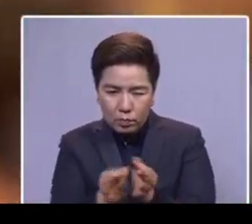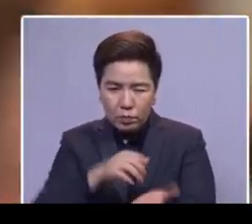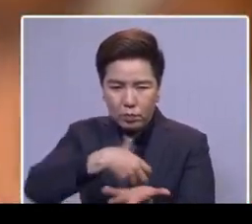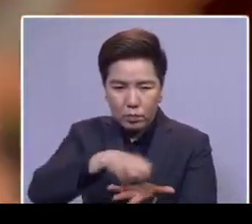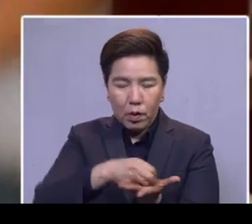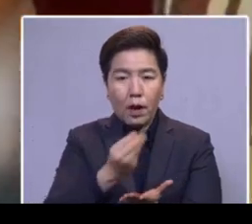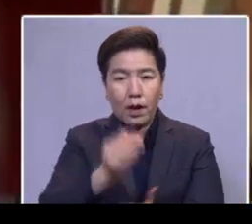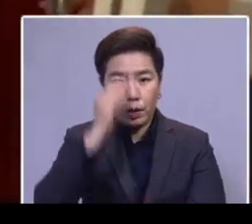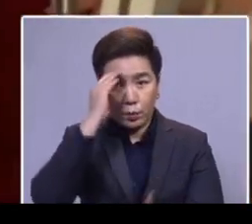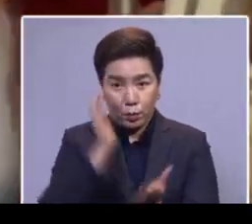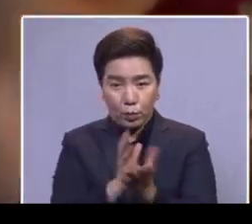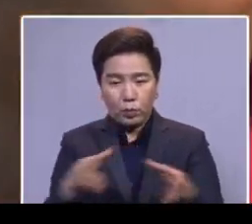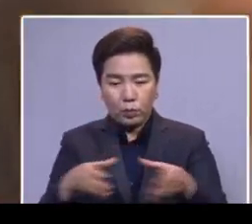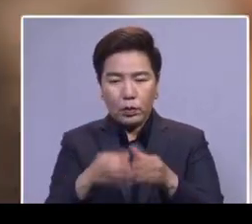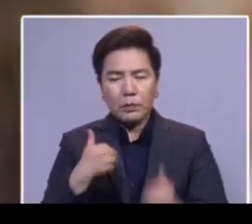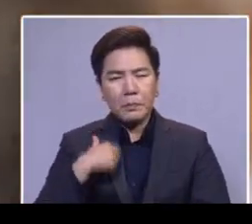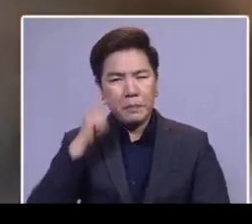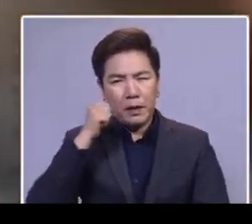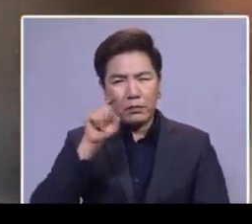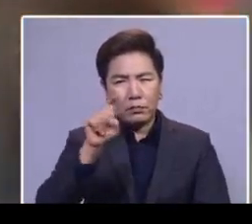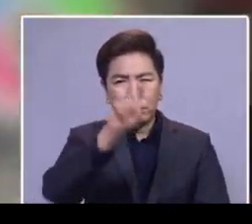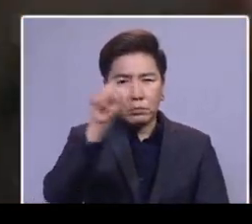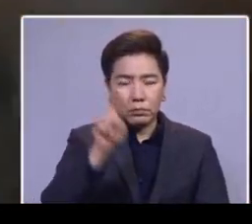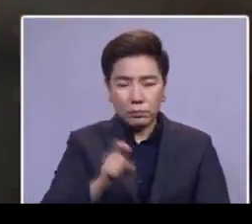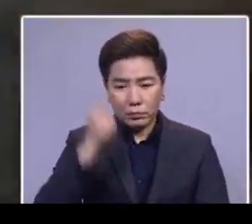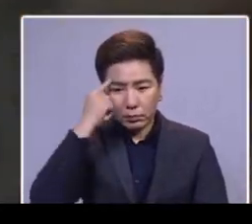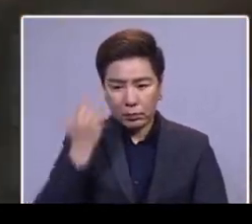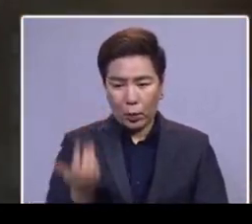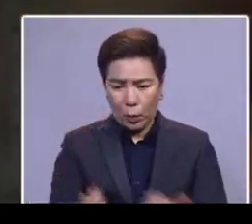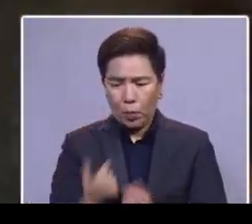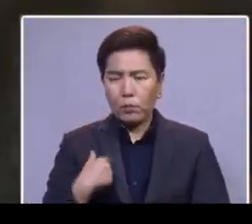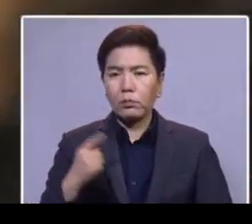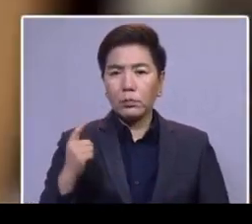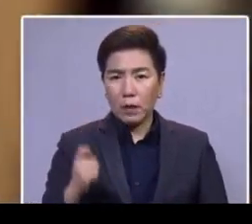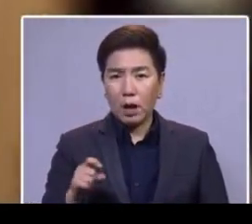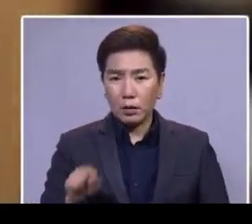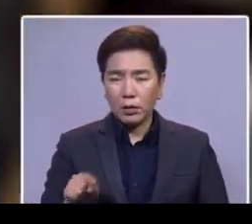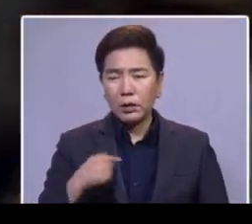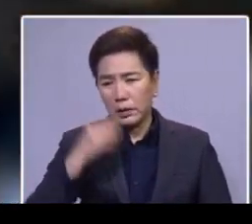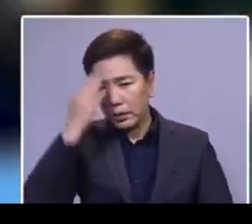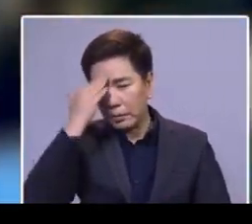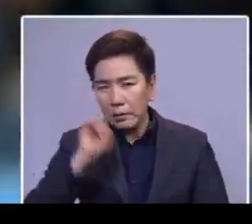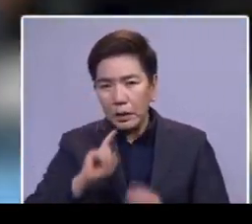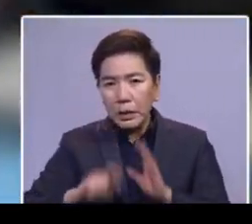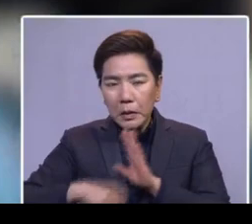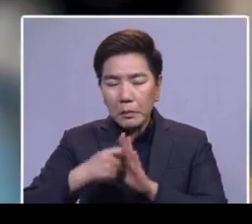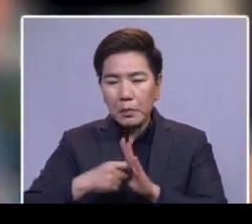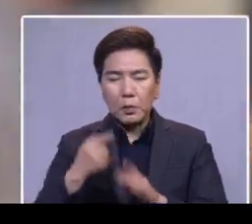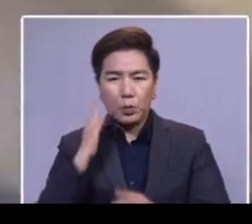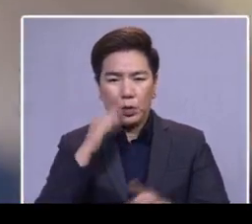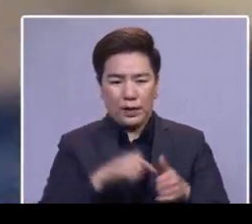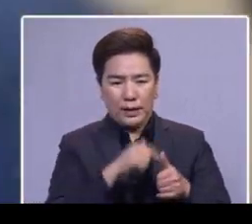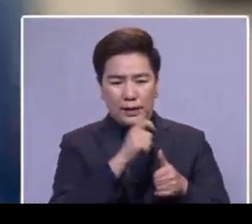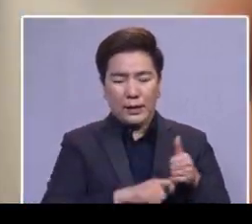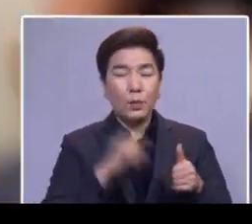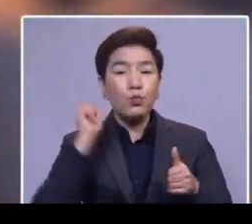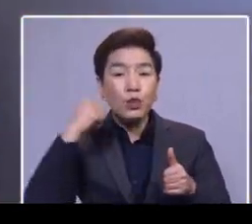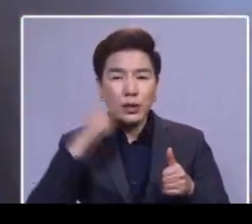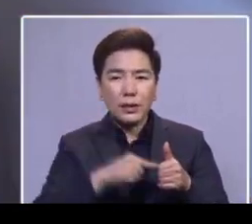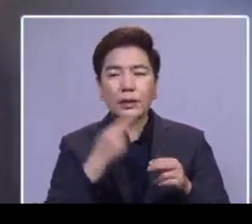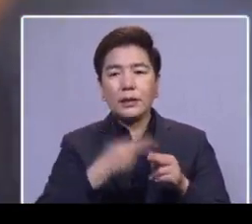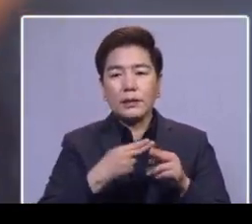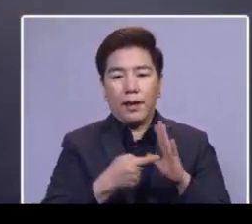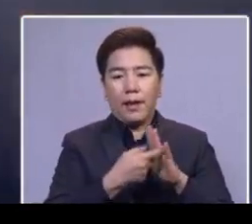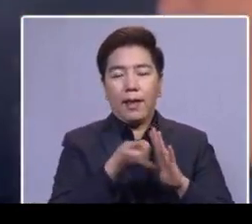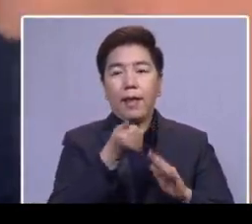บิ๊กโจ๊กหลังจากที่แม่สงสัยว่าสาเหตุการตายของลูกสาวน่าจะมาจากการกระทำของนางสาวแอมค่ะ